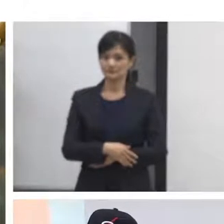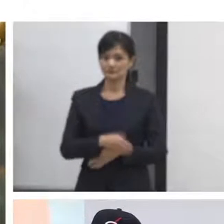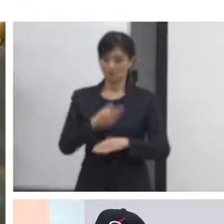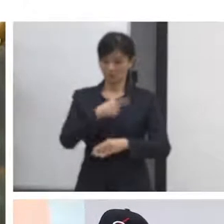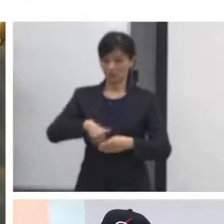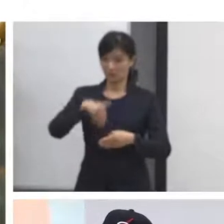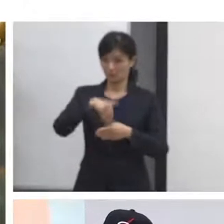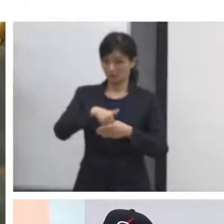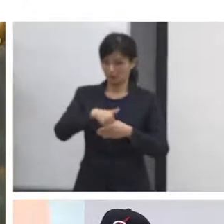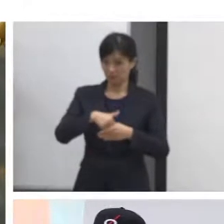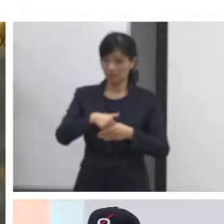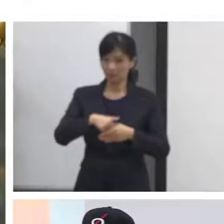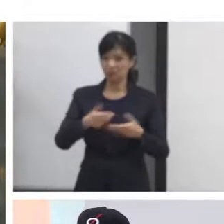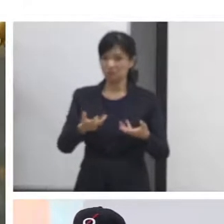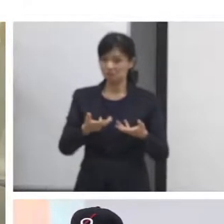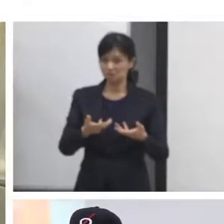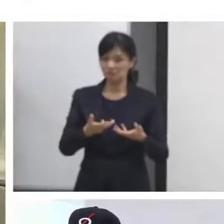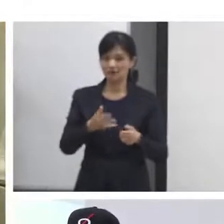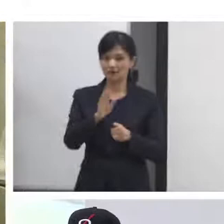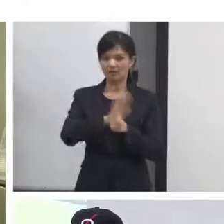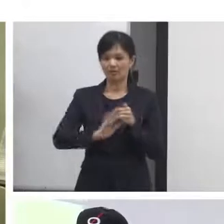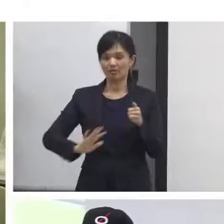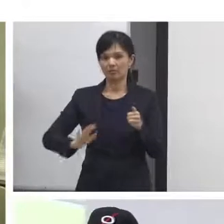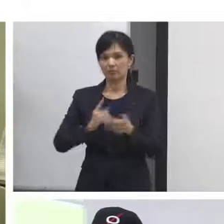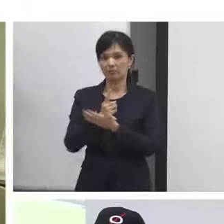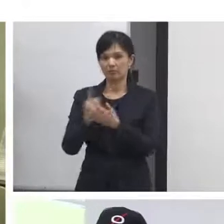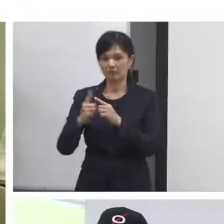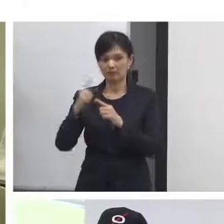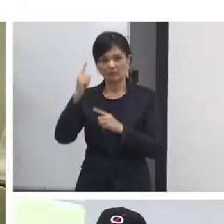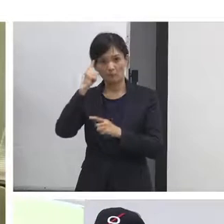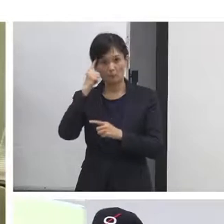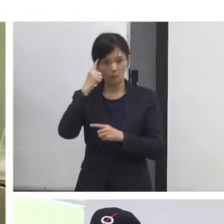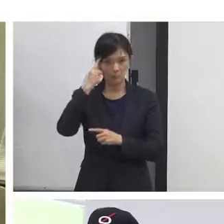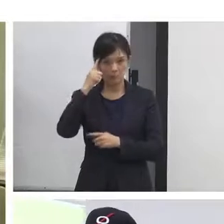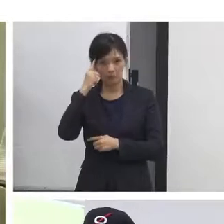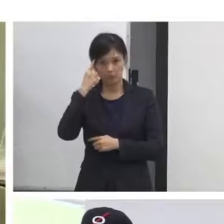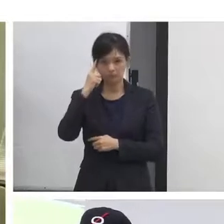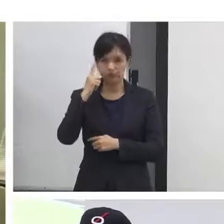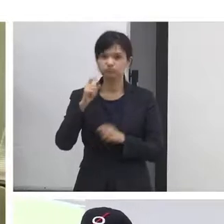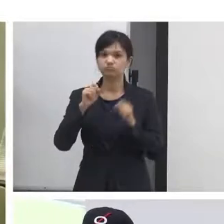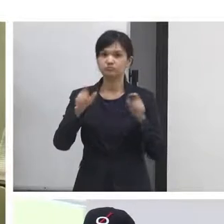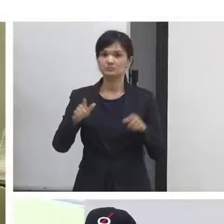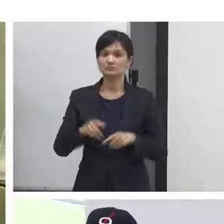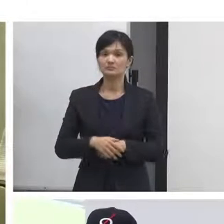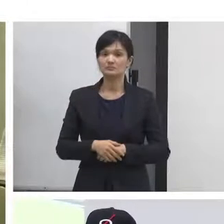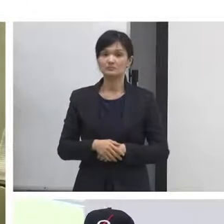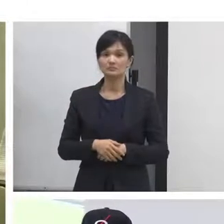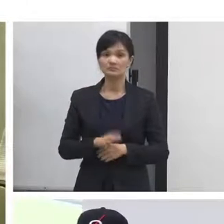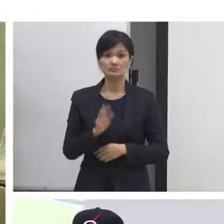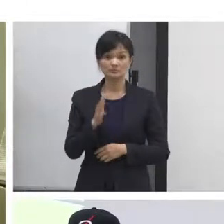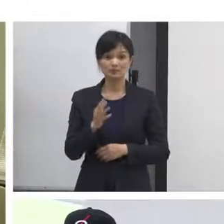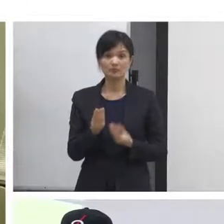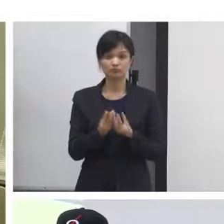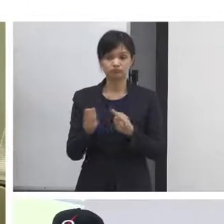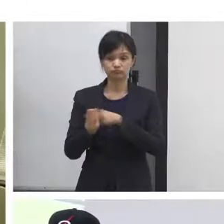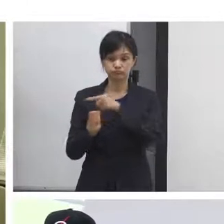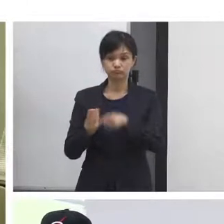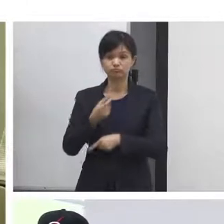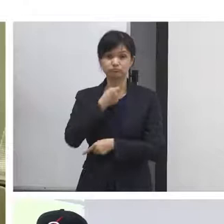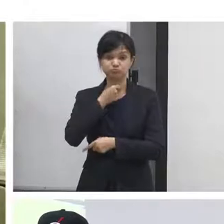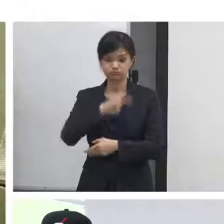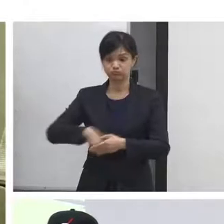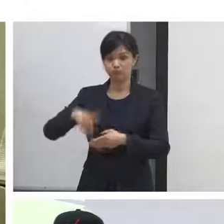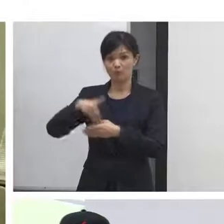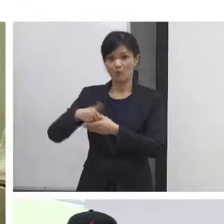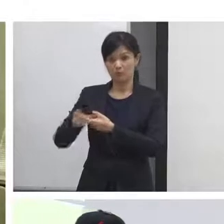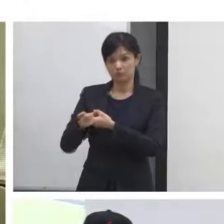问题的方式被扭曲了。为什么扭曲了？他某些人上选举的时候，他会需要政绩。那这